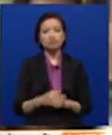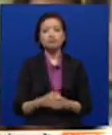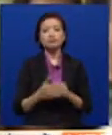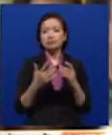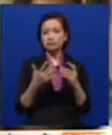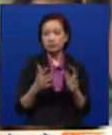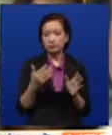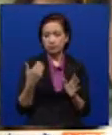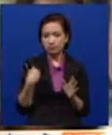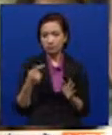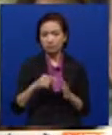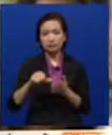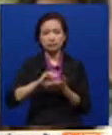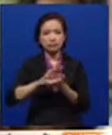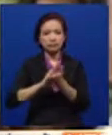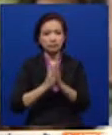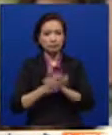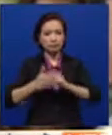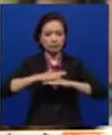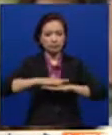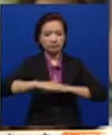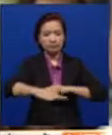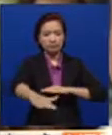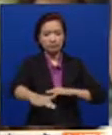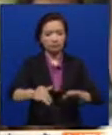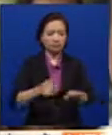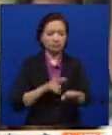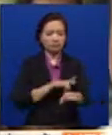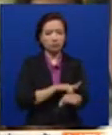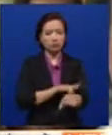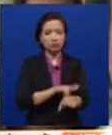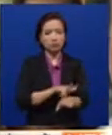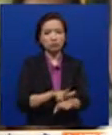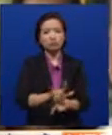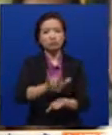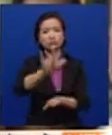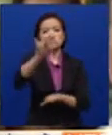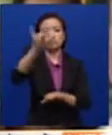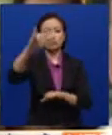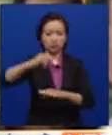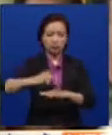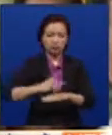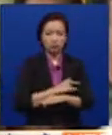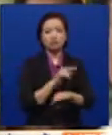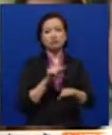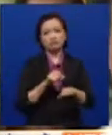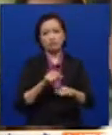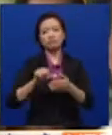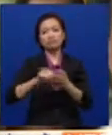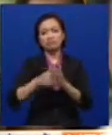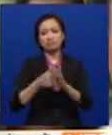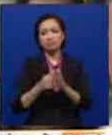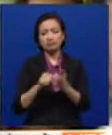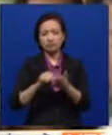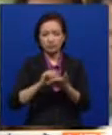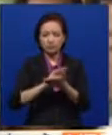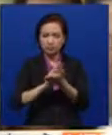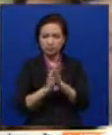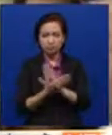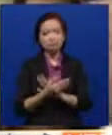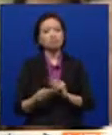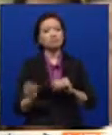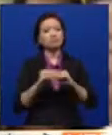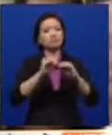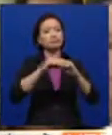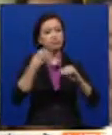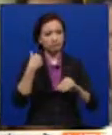นี้ยังจะมีการปรับปรุงรันเวย์และสะพานเทียบเครื่องบินเพิ่มเติมเพื่อเพิ่มศักยภาพการให้บริการท่าอากาศยานอุบลราชธานี